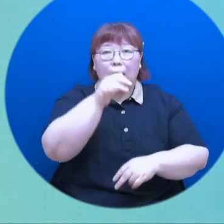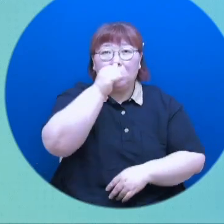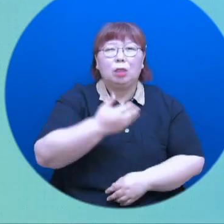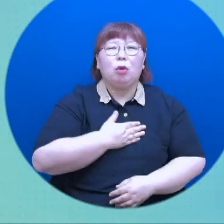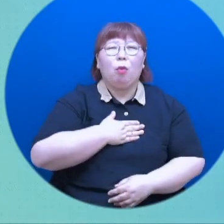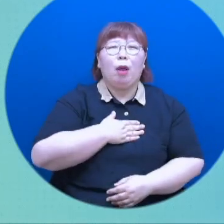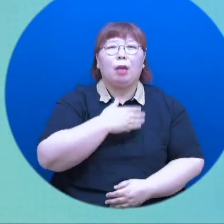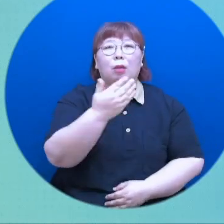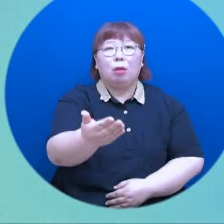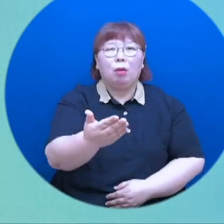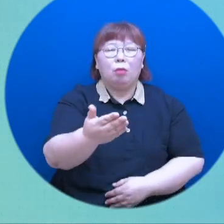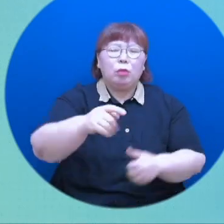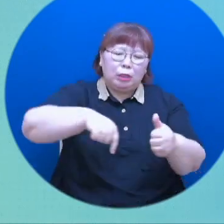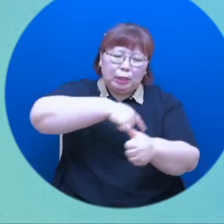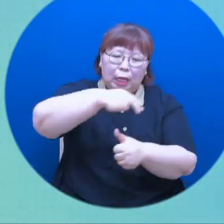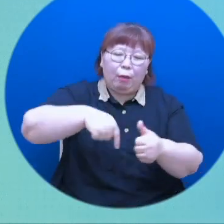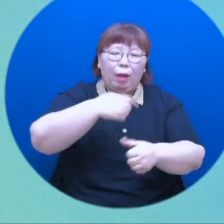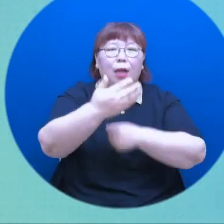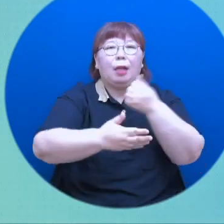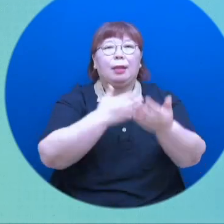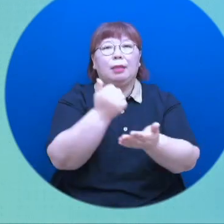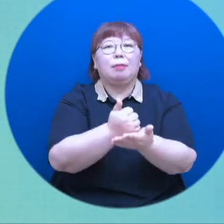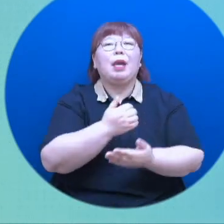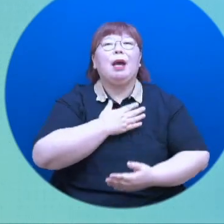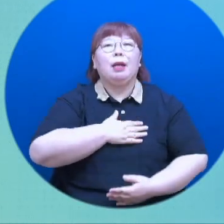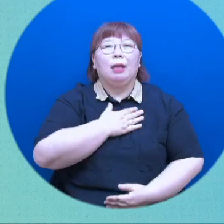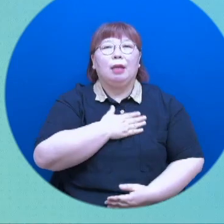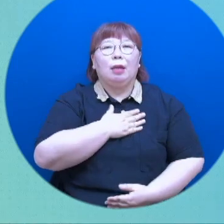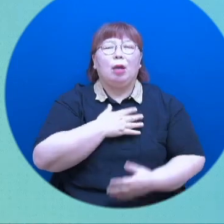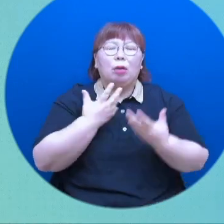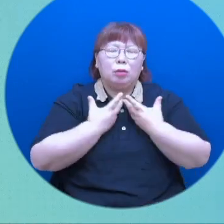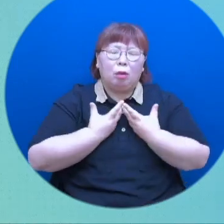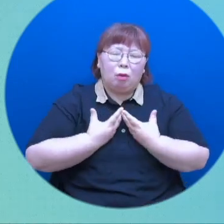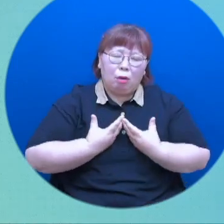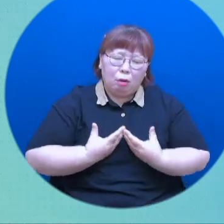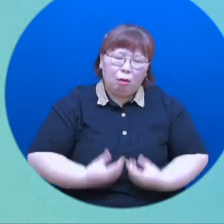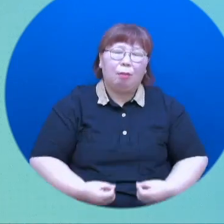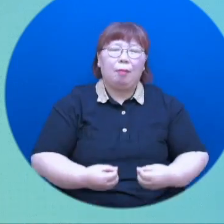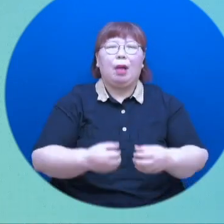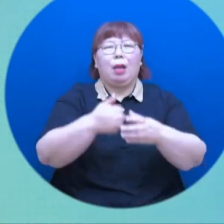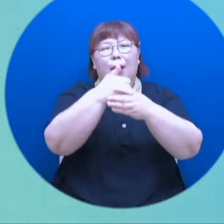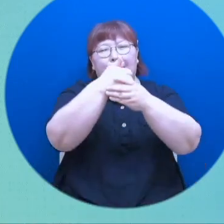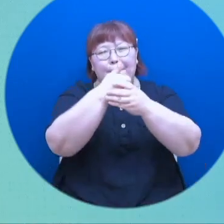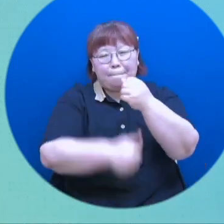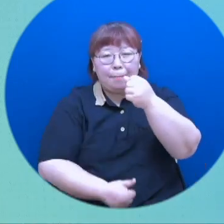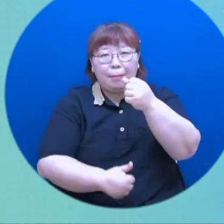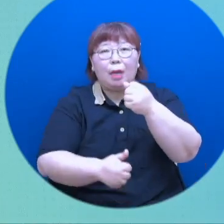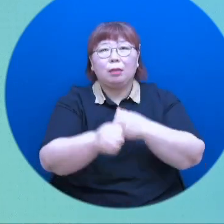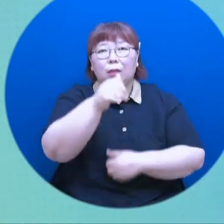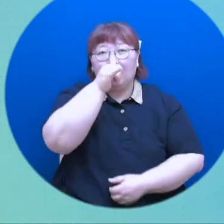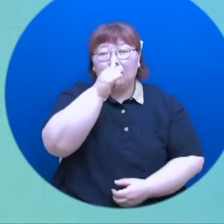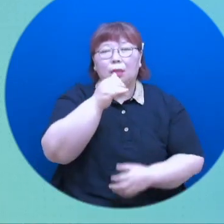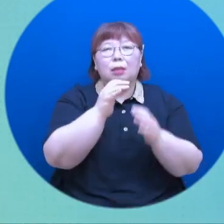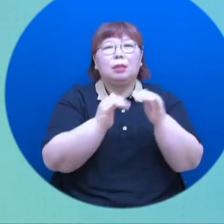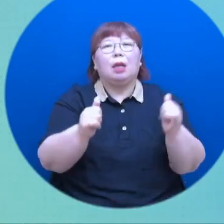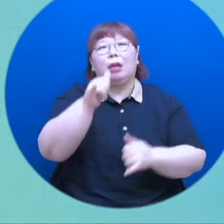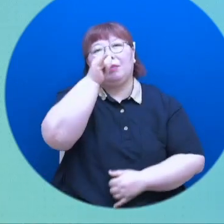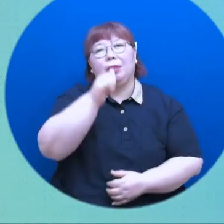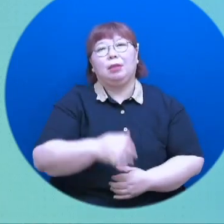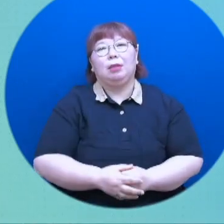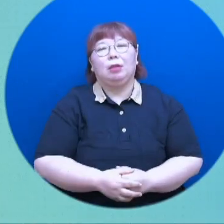여러분의 형편 하나님이 알아요. 절망적 구덩이에, 수렁이에 빠져 있는 분들도